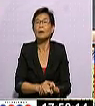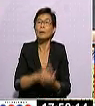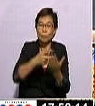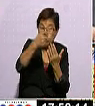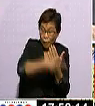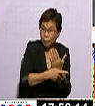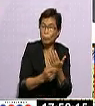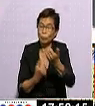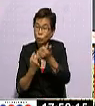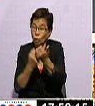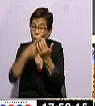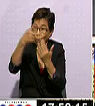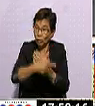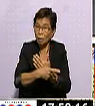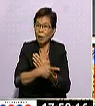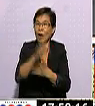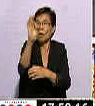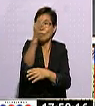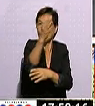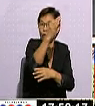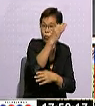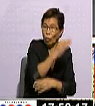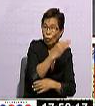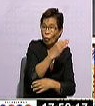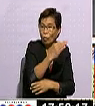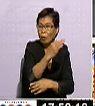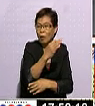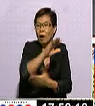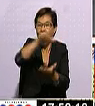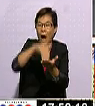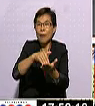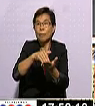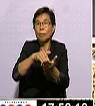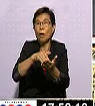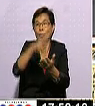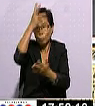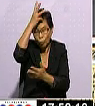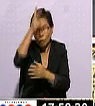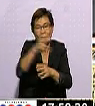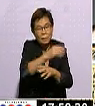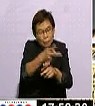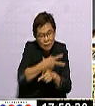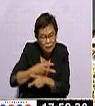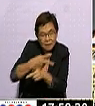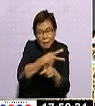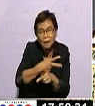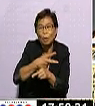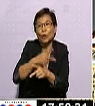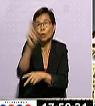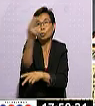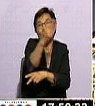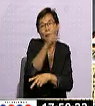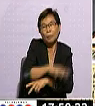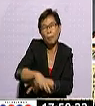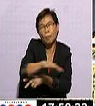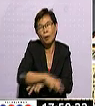termasuklah menyokong inisiatif Central Forest Spine dan Heart of Borneo selain memelihara hutan terusut.